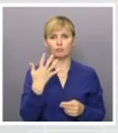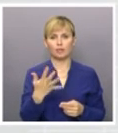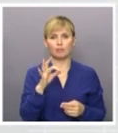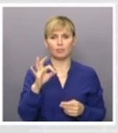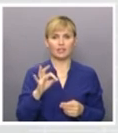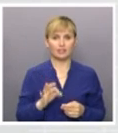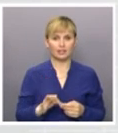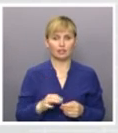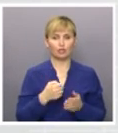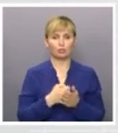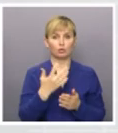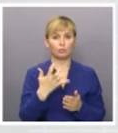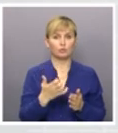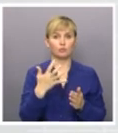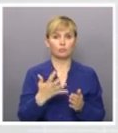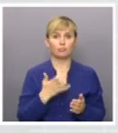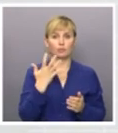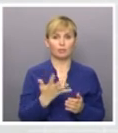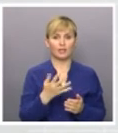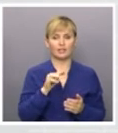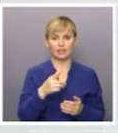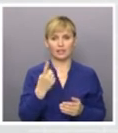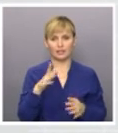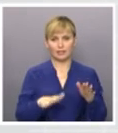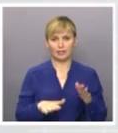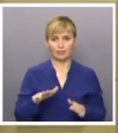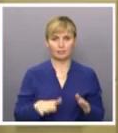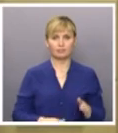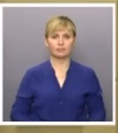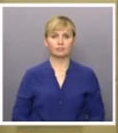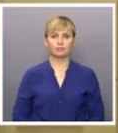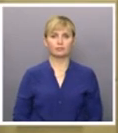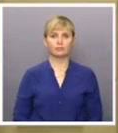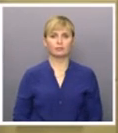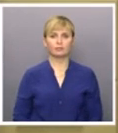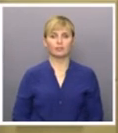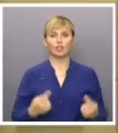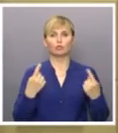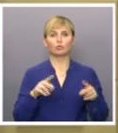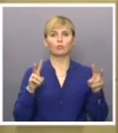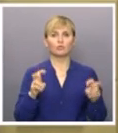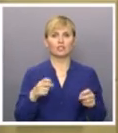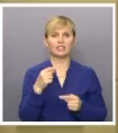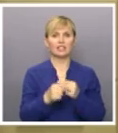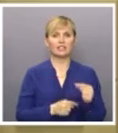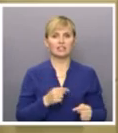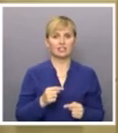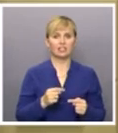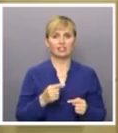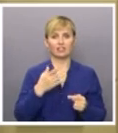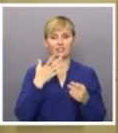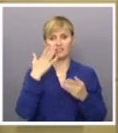41,1% до 505 тенге за килограмм. И к другим темам. Традиционного